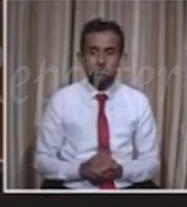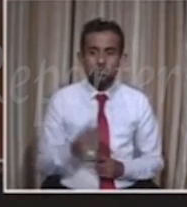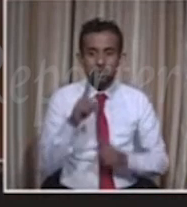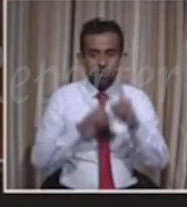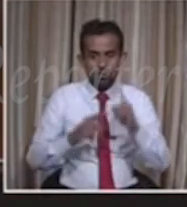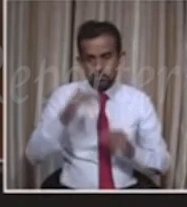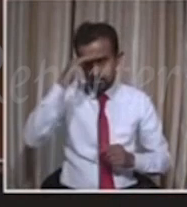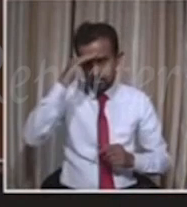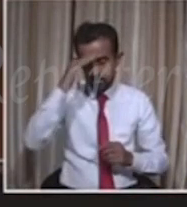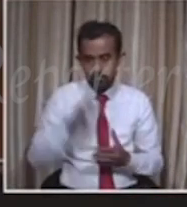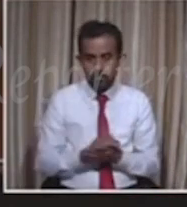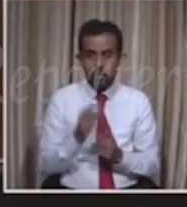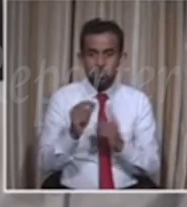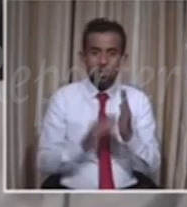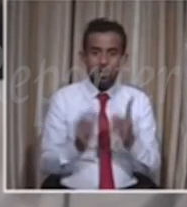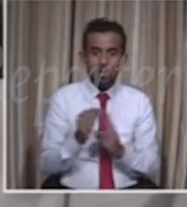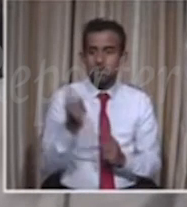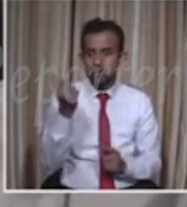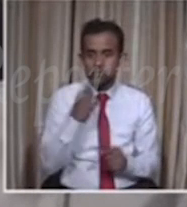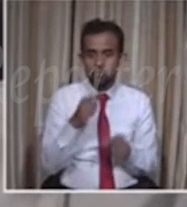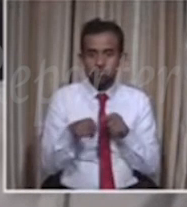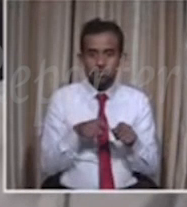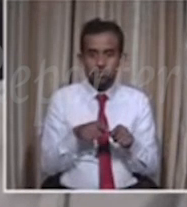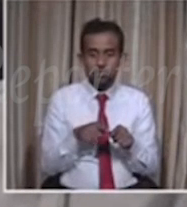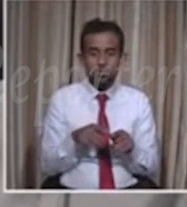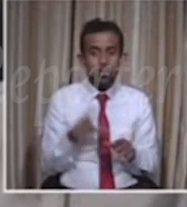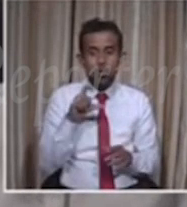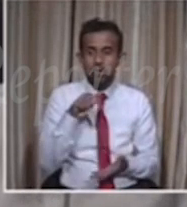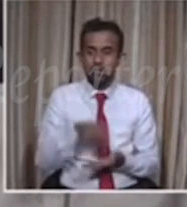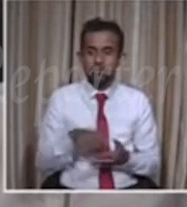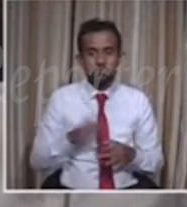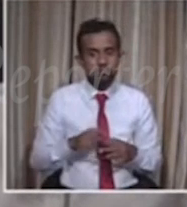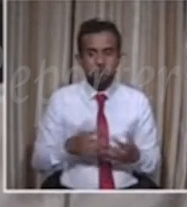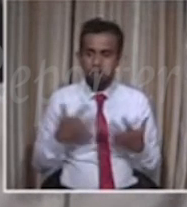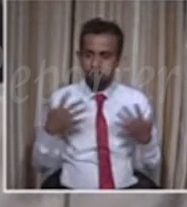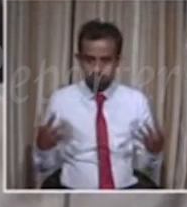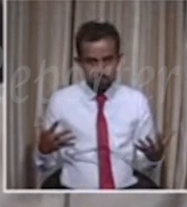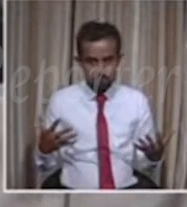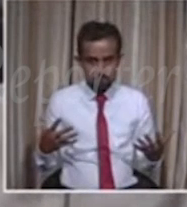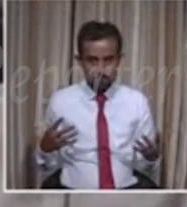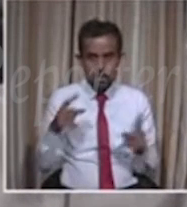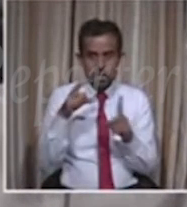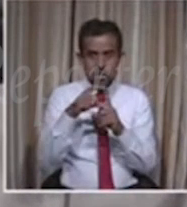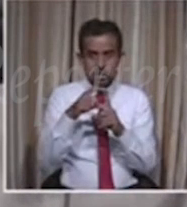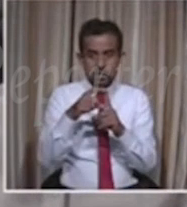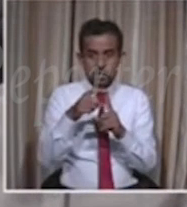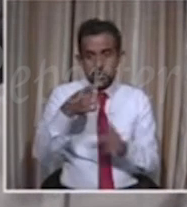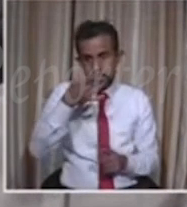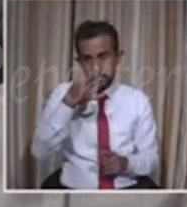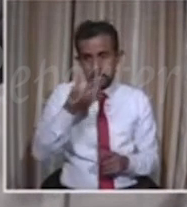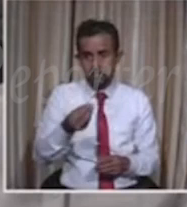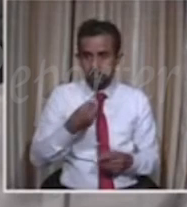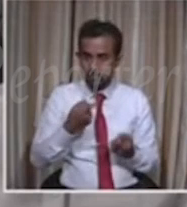කතානායකතුමනි මන්ත්‍රීතුමා කිව්ව එක ඇටියට විශාල අසහනයක් කොළඹ නගරේ තියෙනවා එකක් ඩීසල් මේ ඉන්ධන ලබා ගන්න